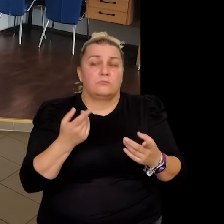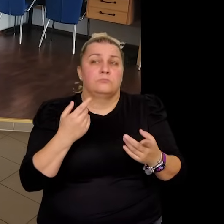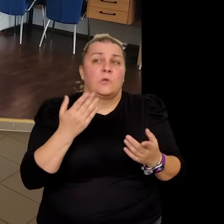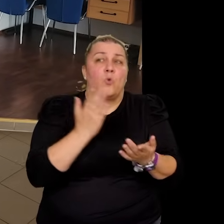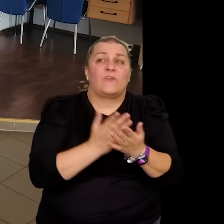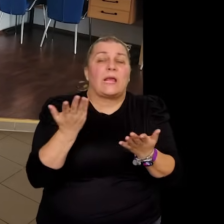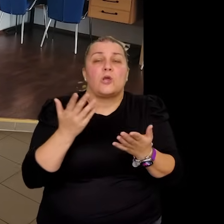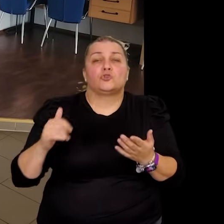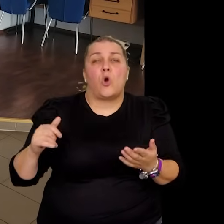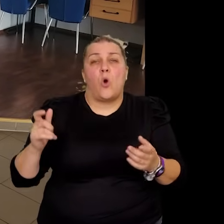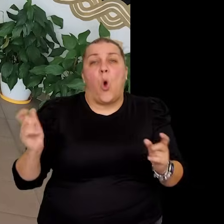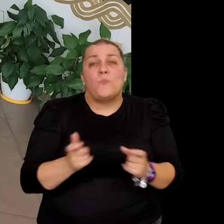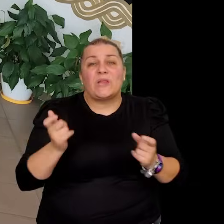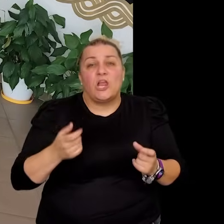nažalost,